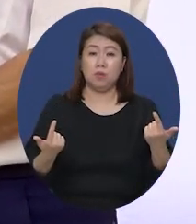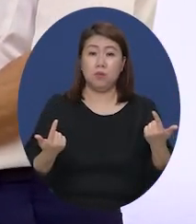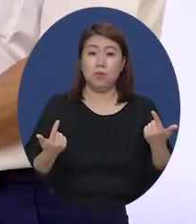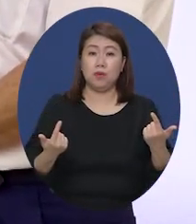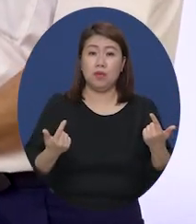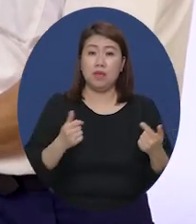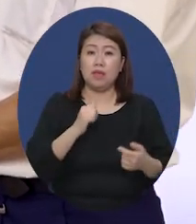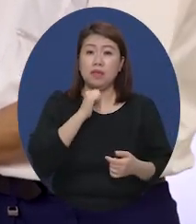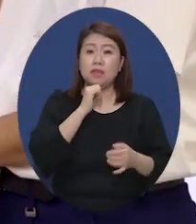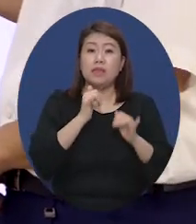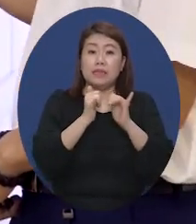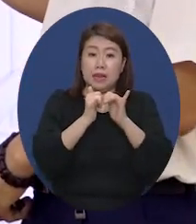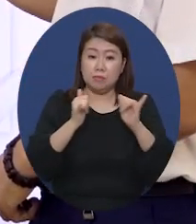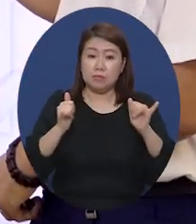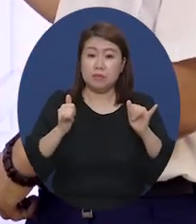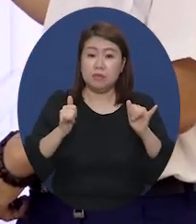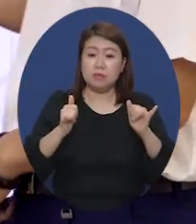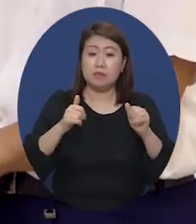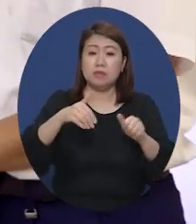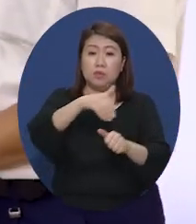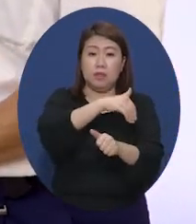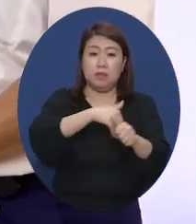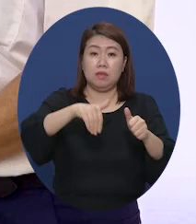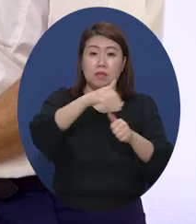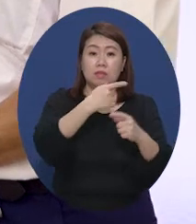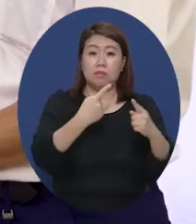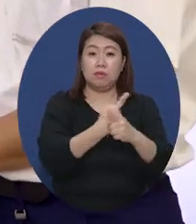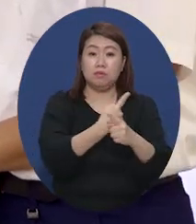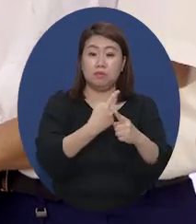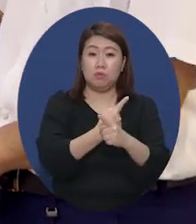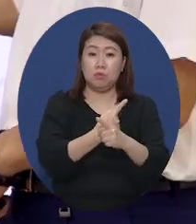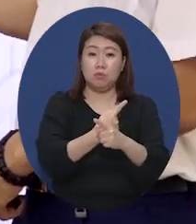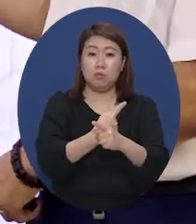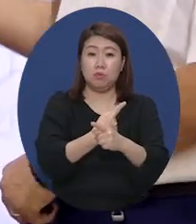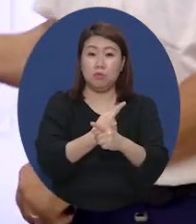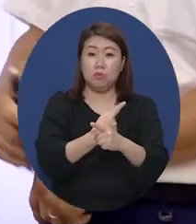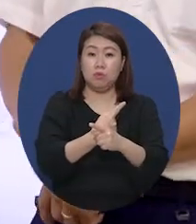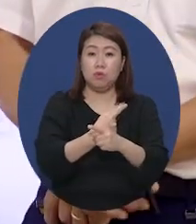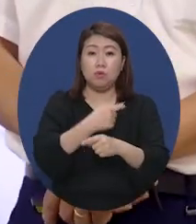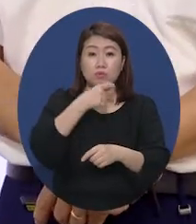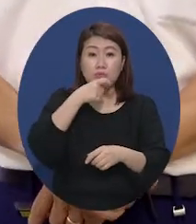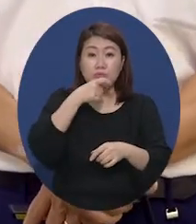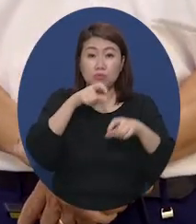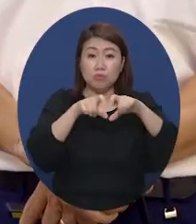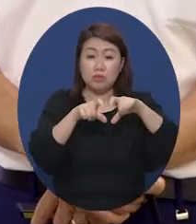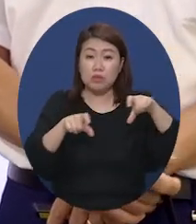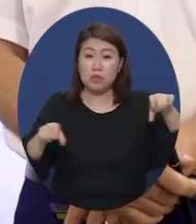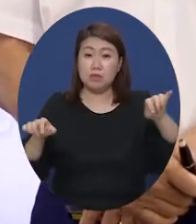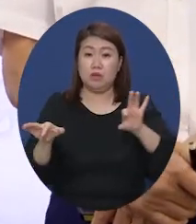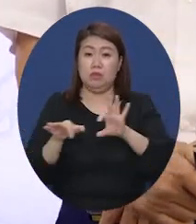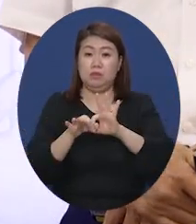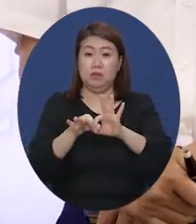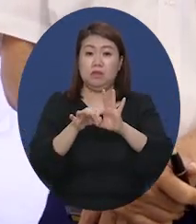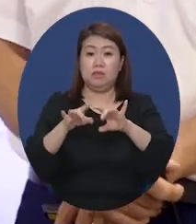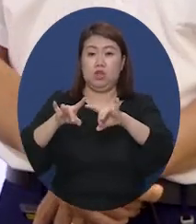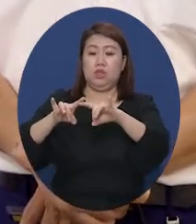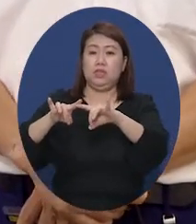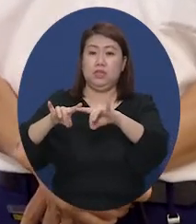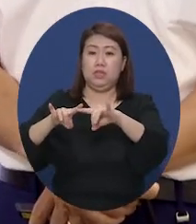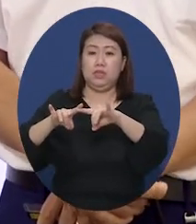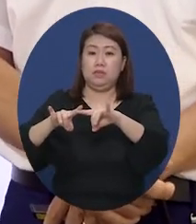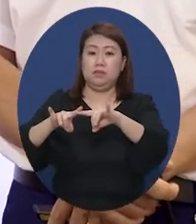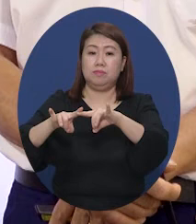환경 개선, 그 다음에 상하수도 건설, 전기, 그리고 치안 개선 등이 바로 아마존 문제의